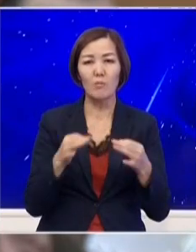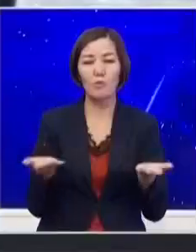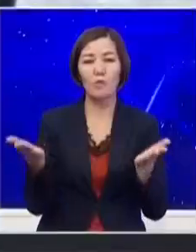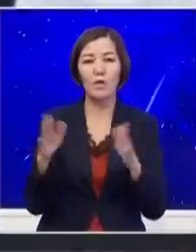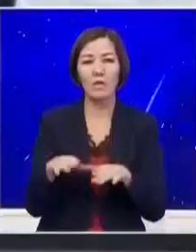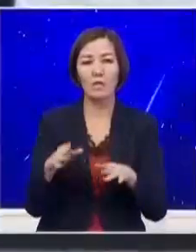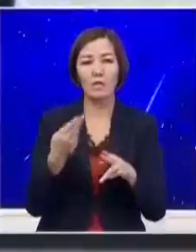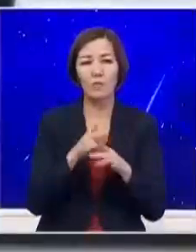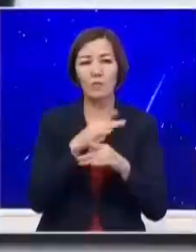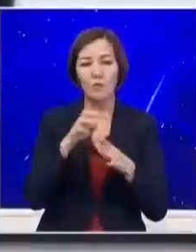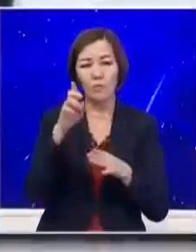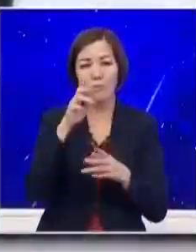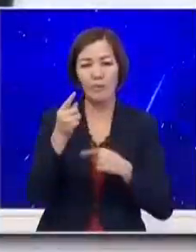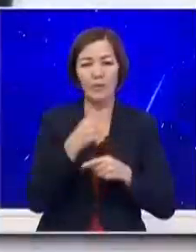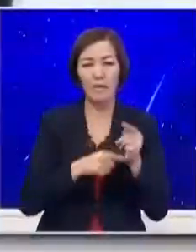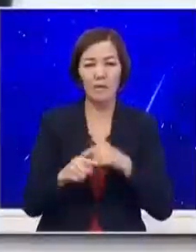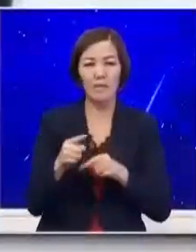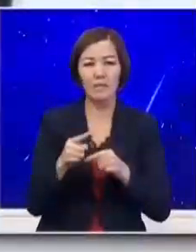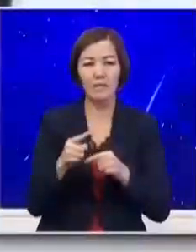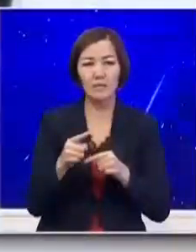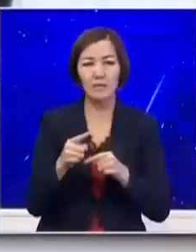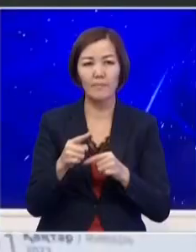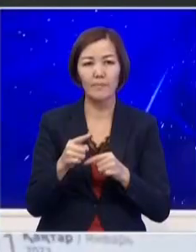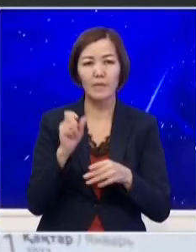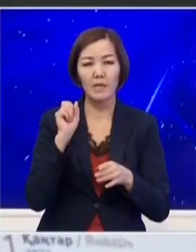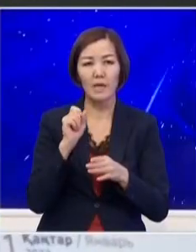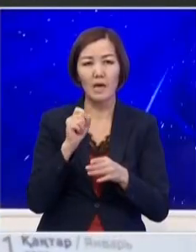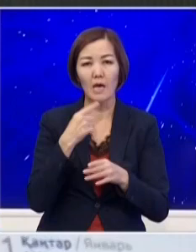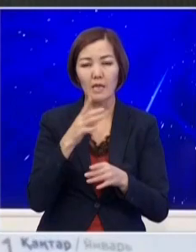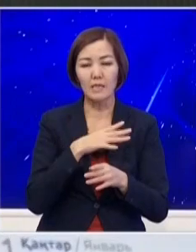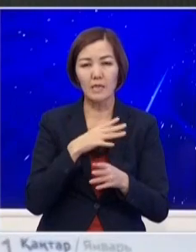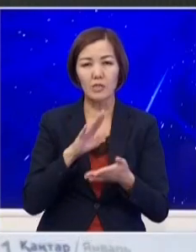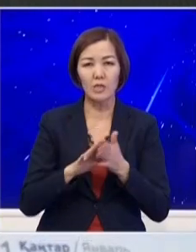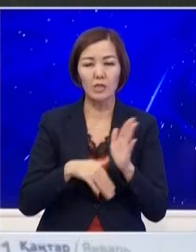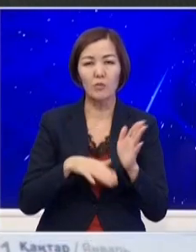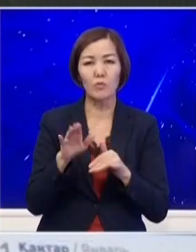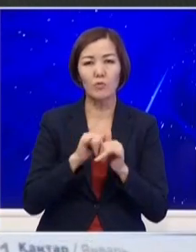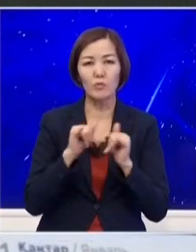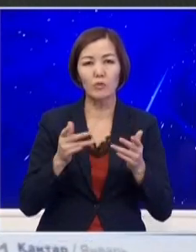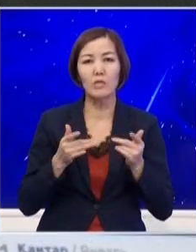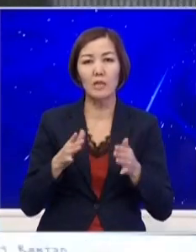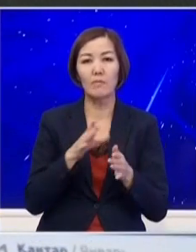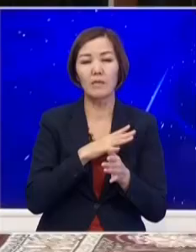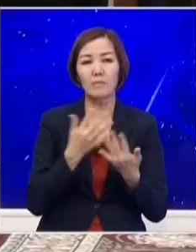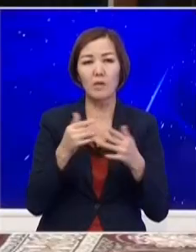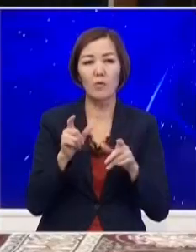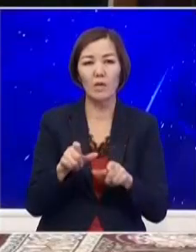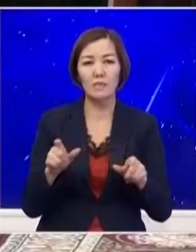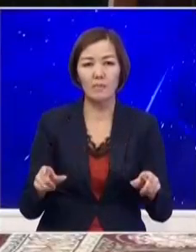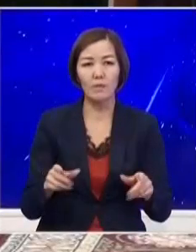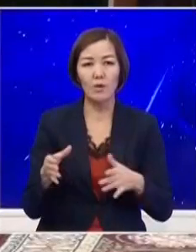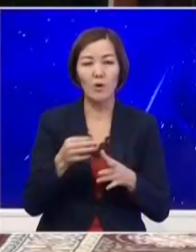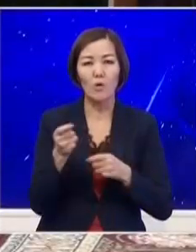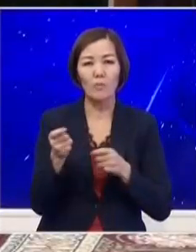бос алқапты мемлекет меншігіне қайтарсын деп бас айтты. Жағдайымызды жақсартуды талап етеміз деген ауыл азаматтары